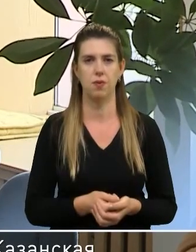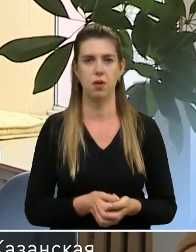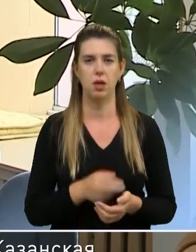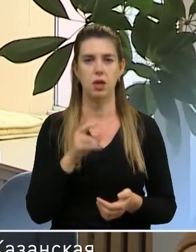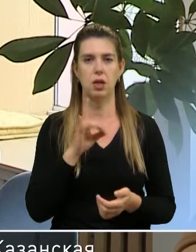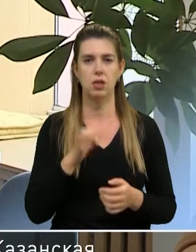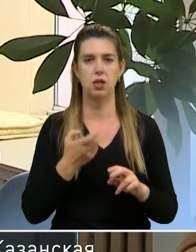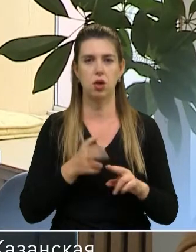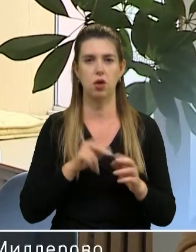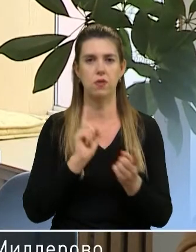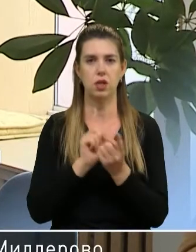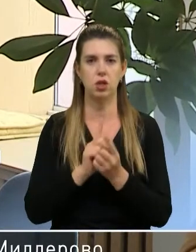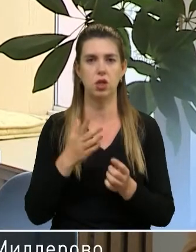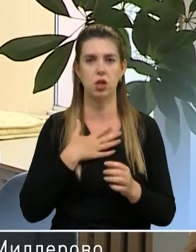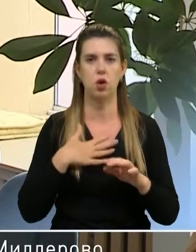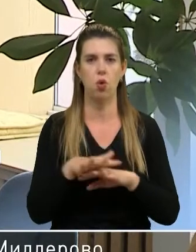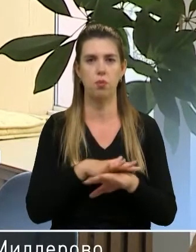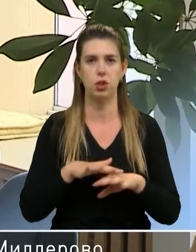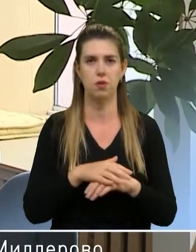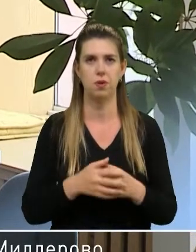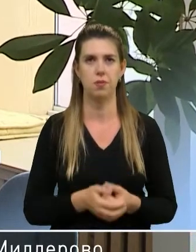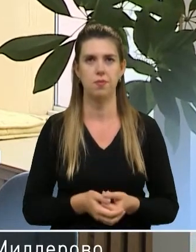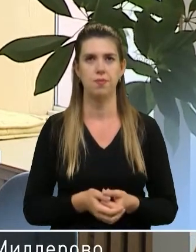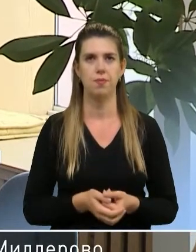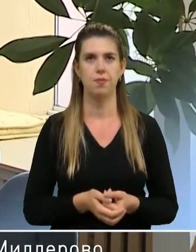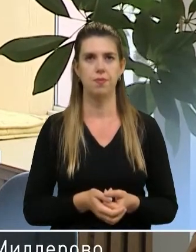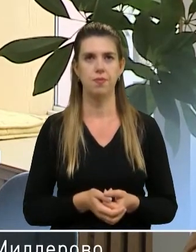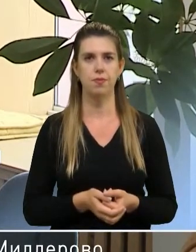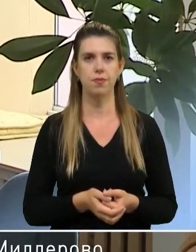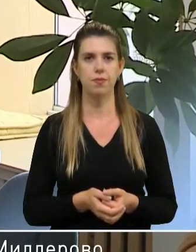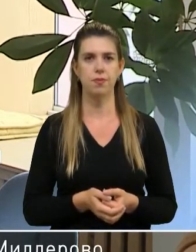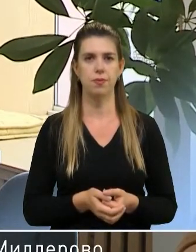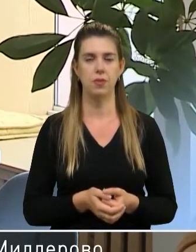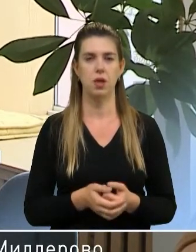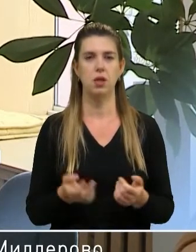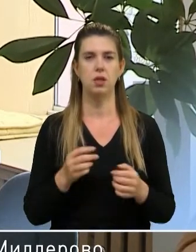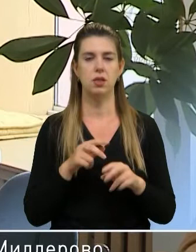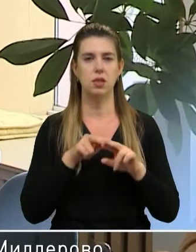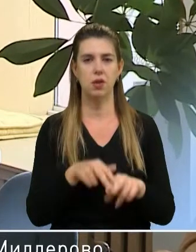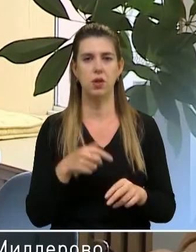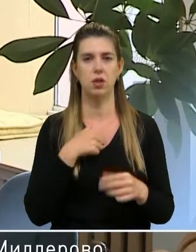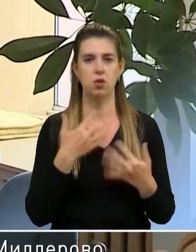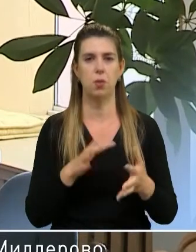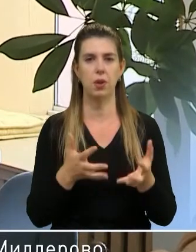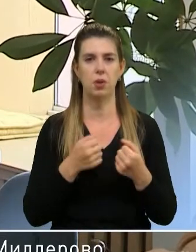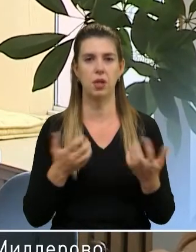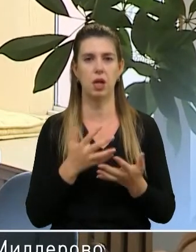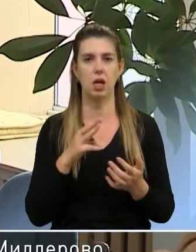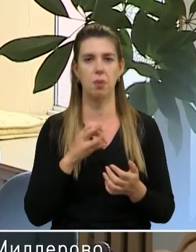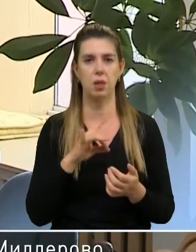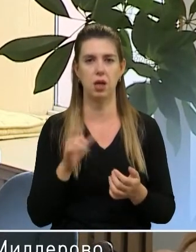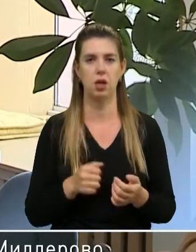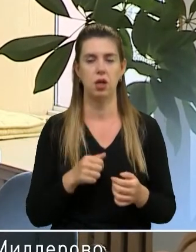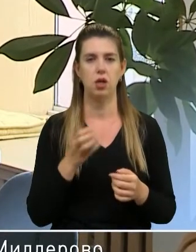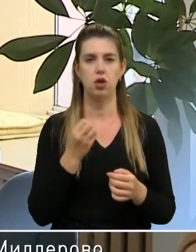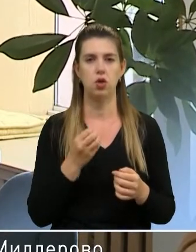кризисы, с которыми столкнулось наше общество, они заставляют нас уже принимать какие-то меры,